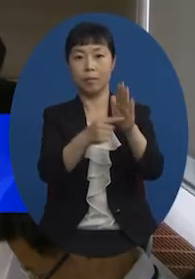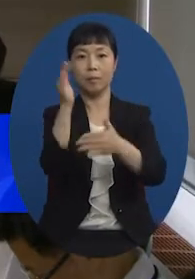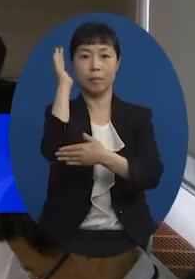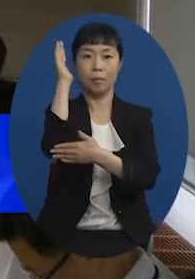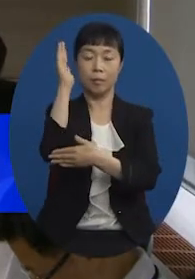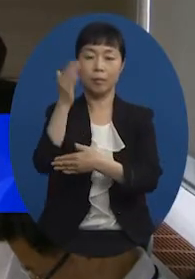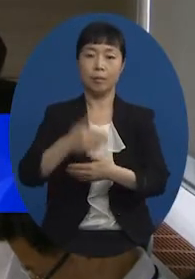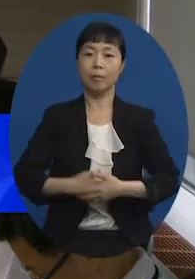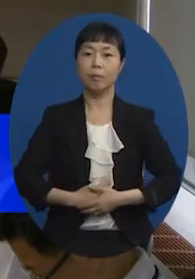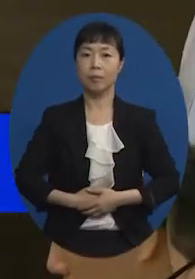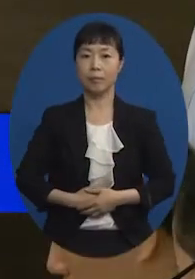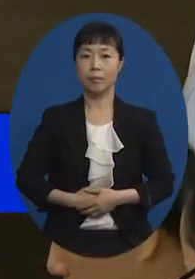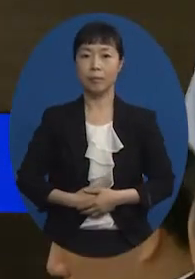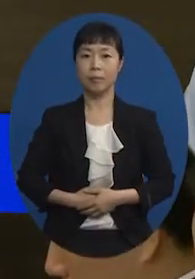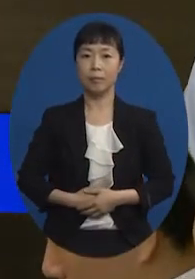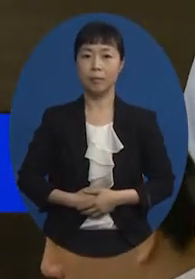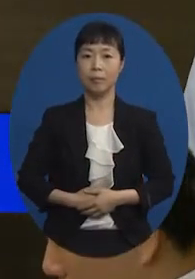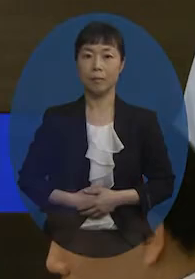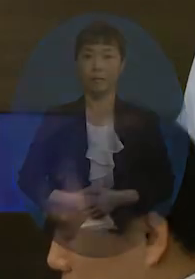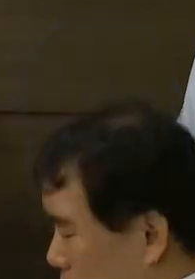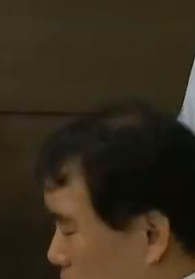위한 발표가 진행됐습니다